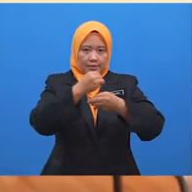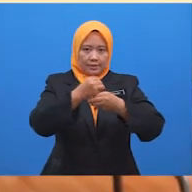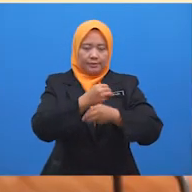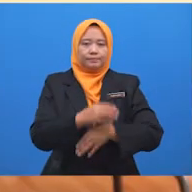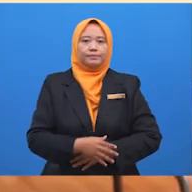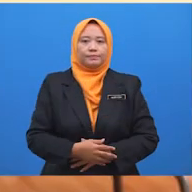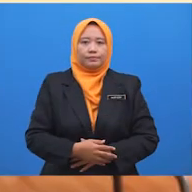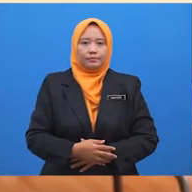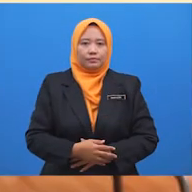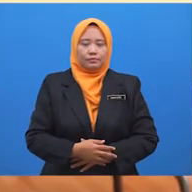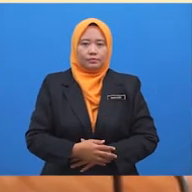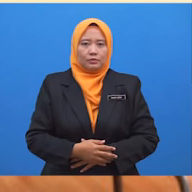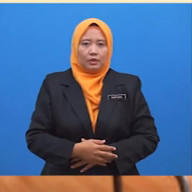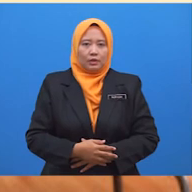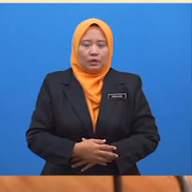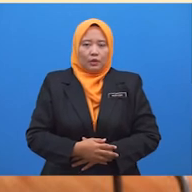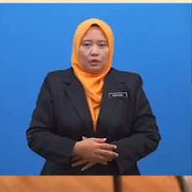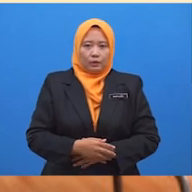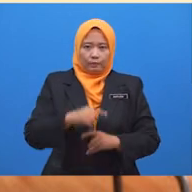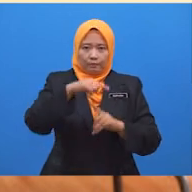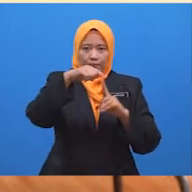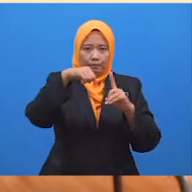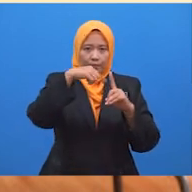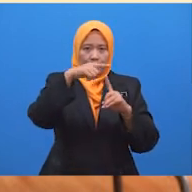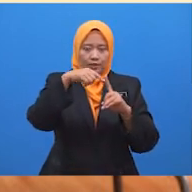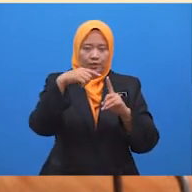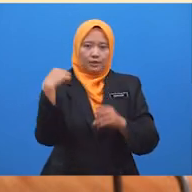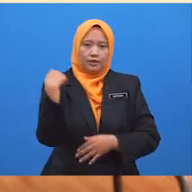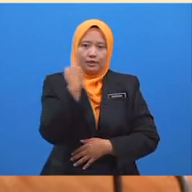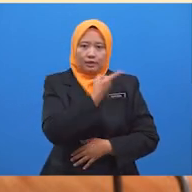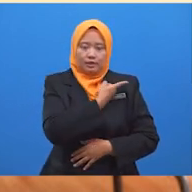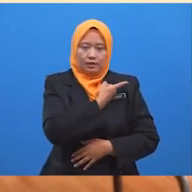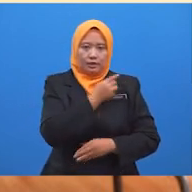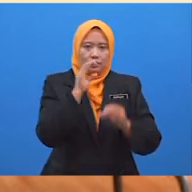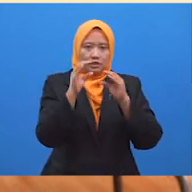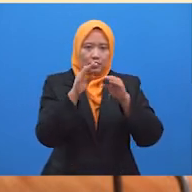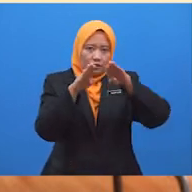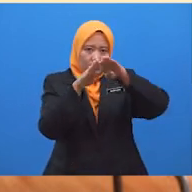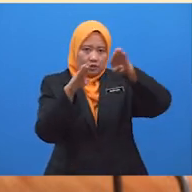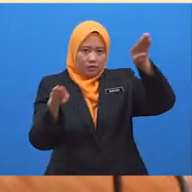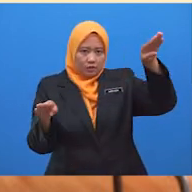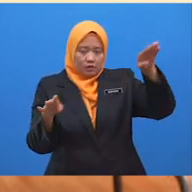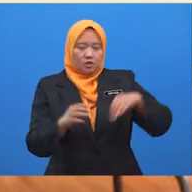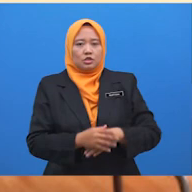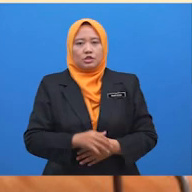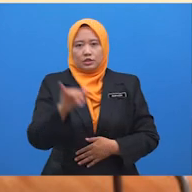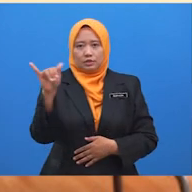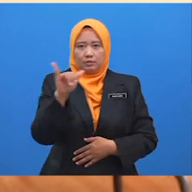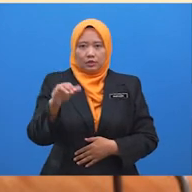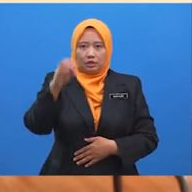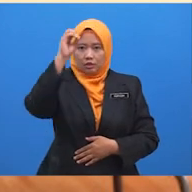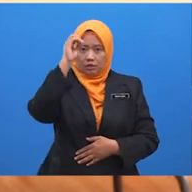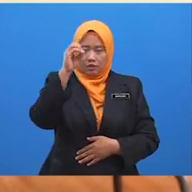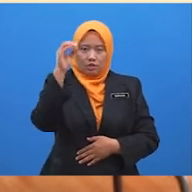apabila kita memperkatakan tentang kecerunan, ianya berkait rapat dengan darjah kecerunan